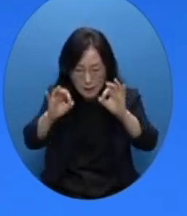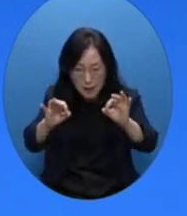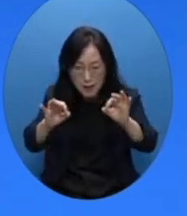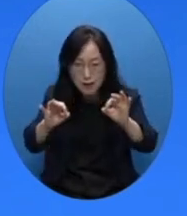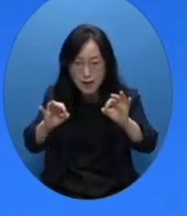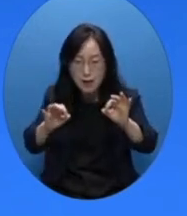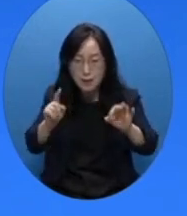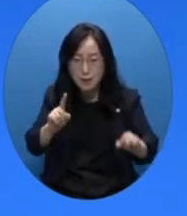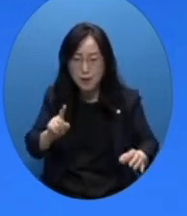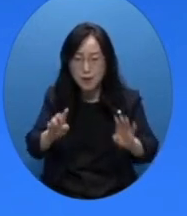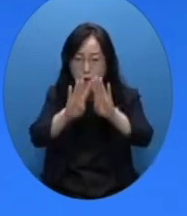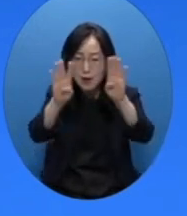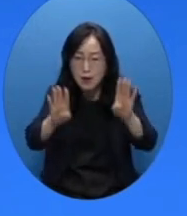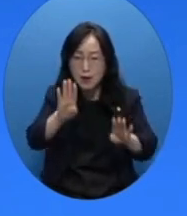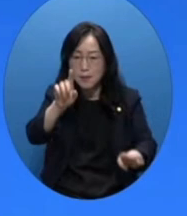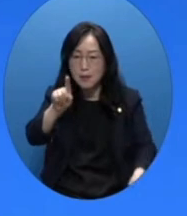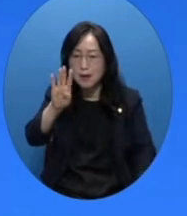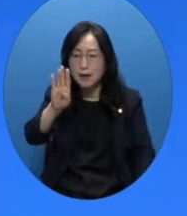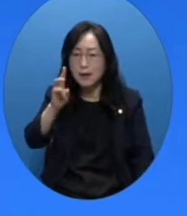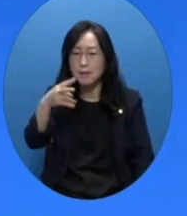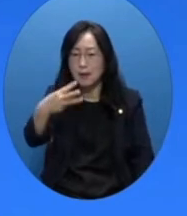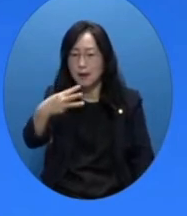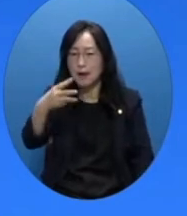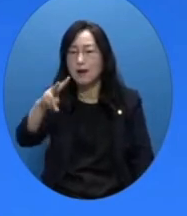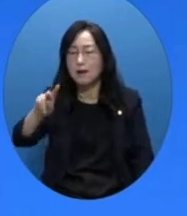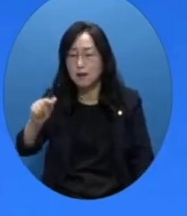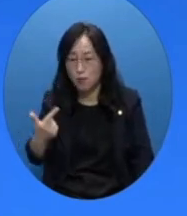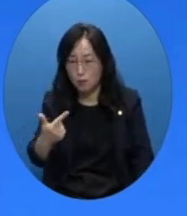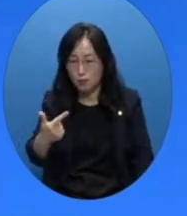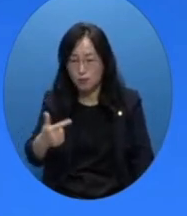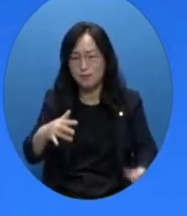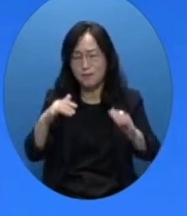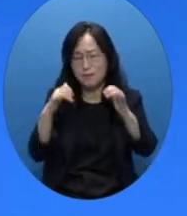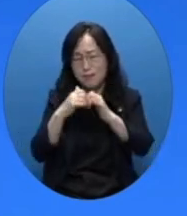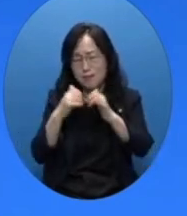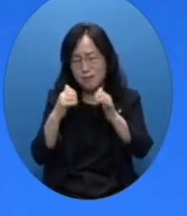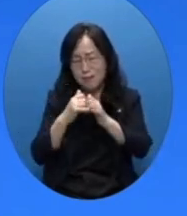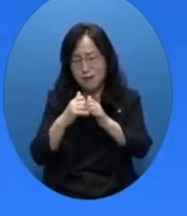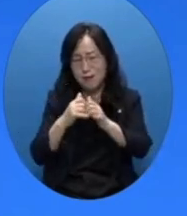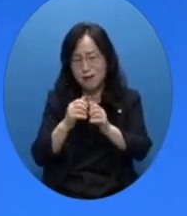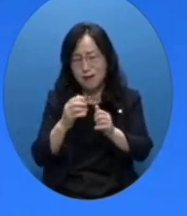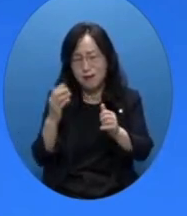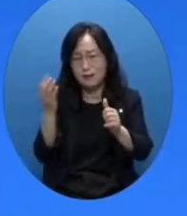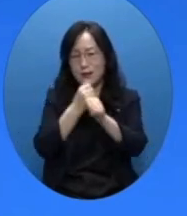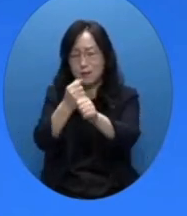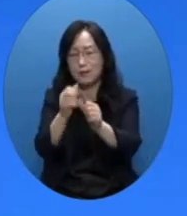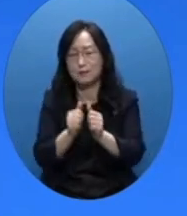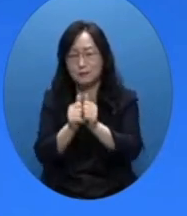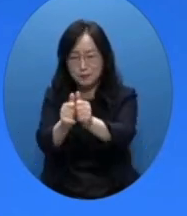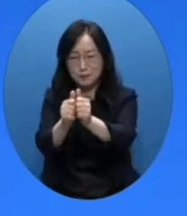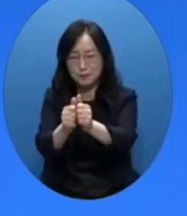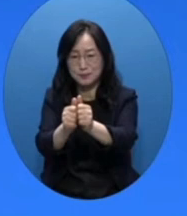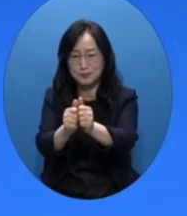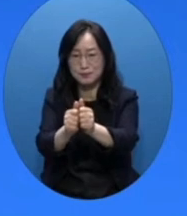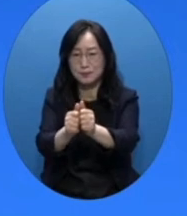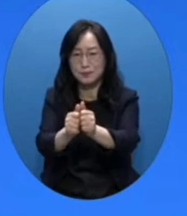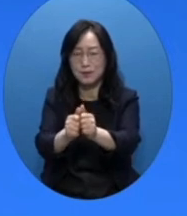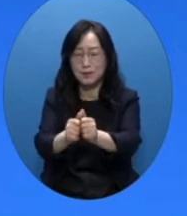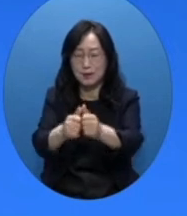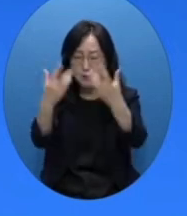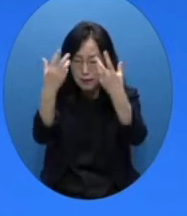바벨론 포로 이후 하나님의 주실 은혜를 사모하는 그러한 하나님의 역사를 기록한